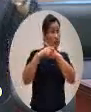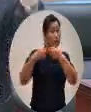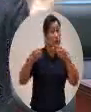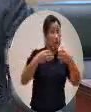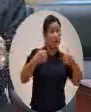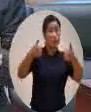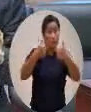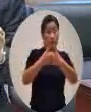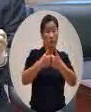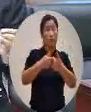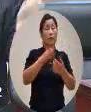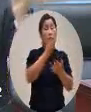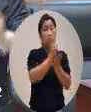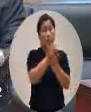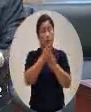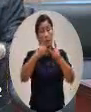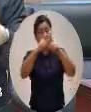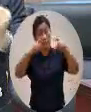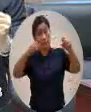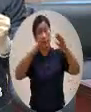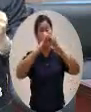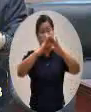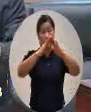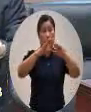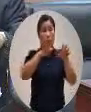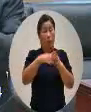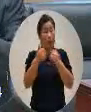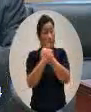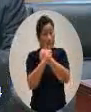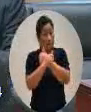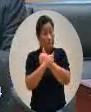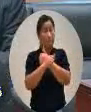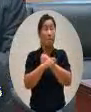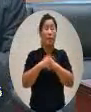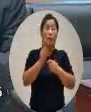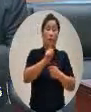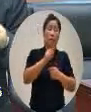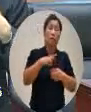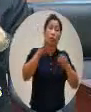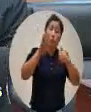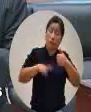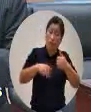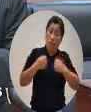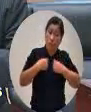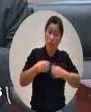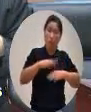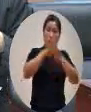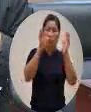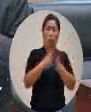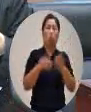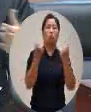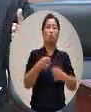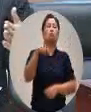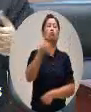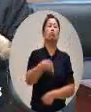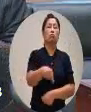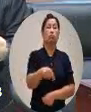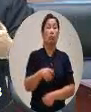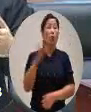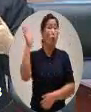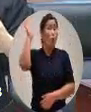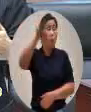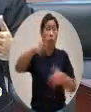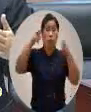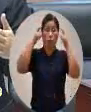各個城市想要得到一些經驗訓練都在這裡所以將來高雄在環境